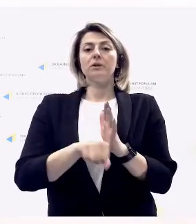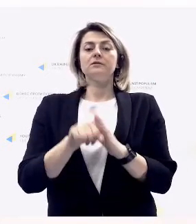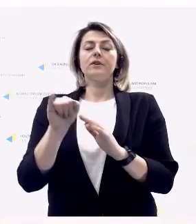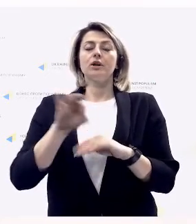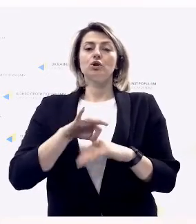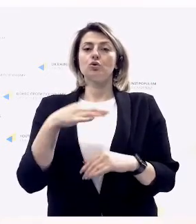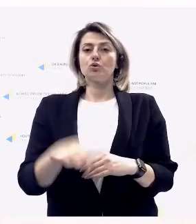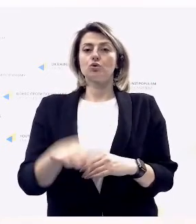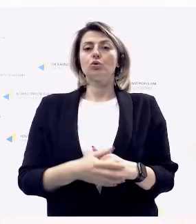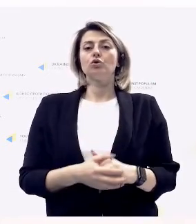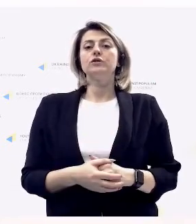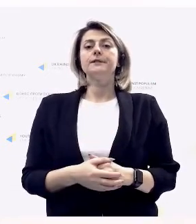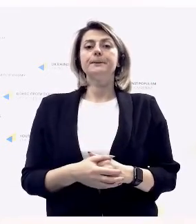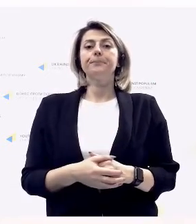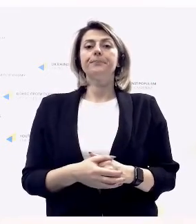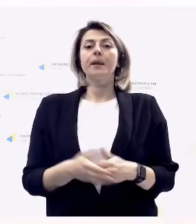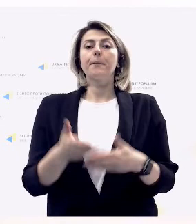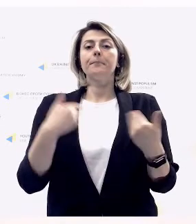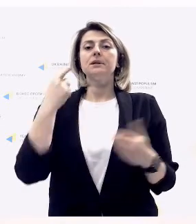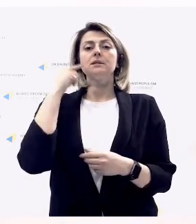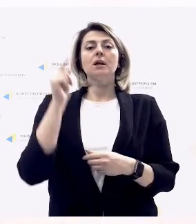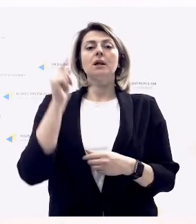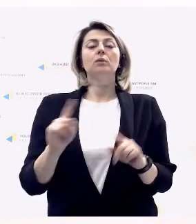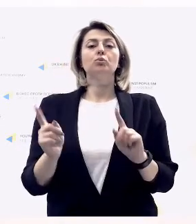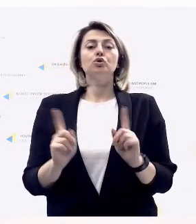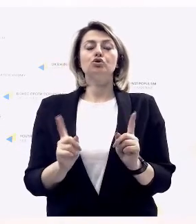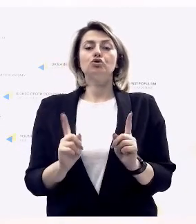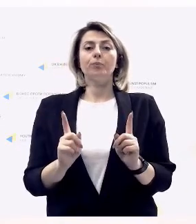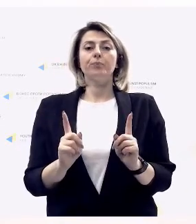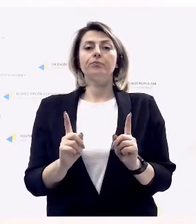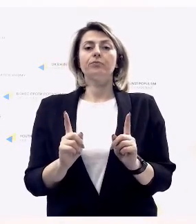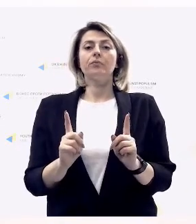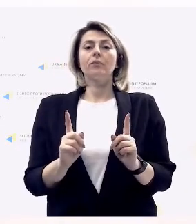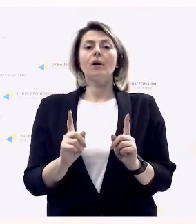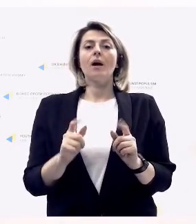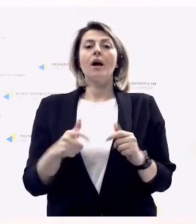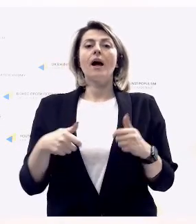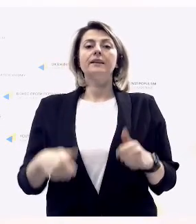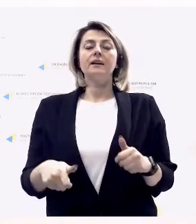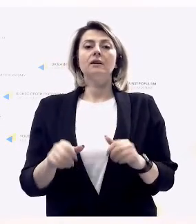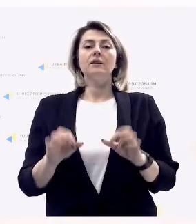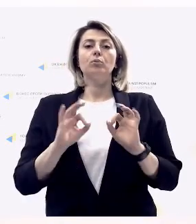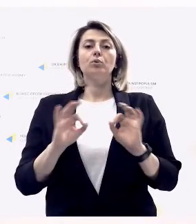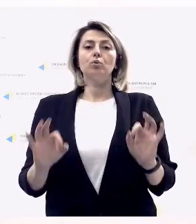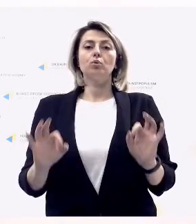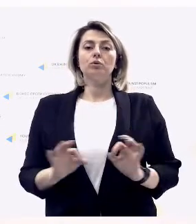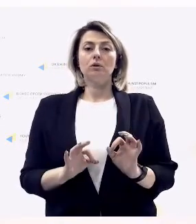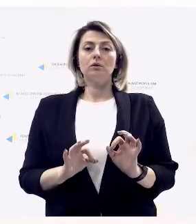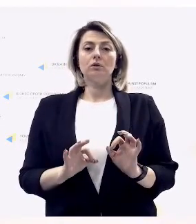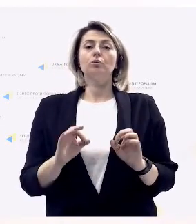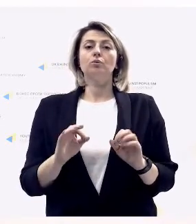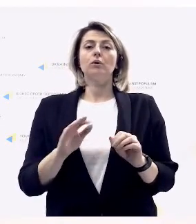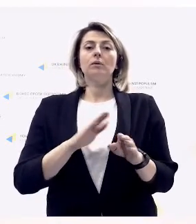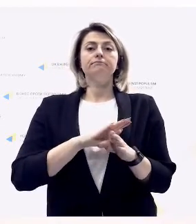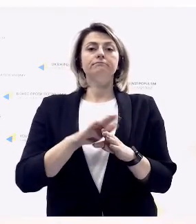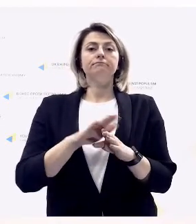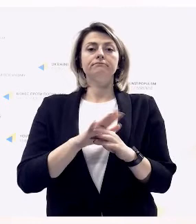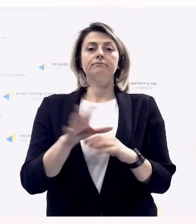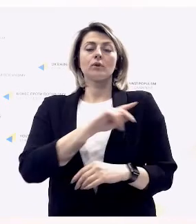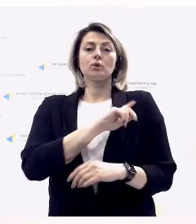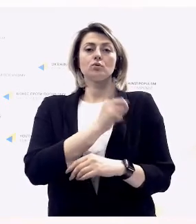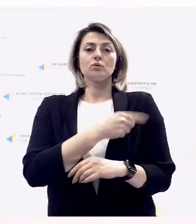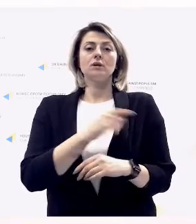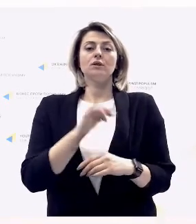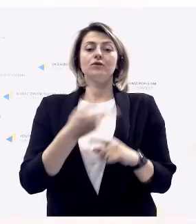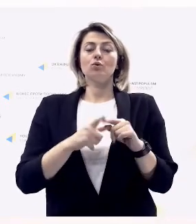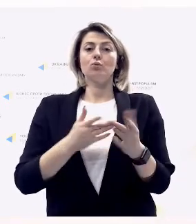ми знаємо, що Генеральна прокуратура докладає зусиль в цьому напрямі. Теж